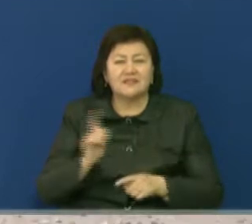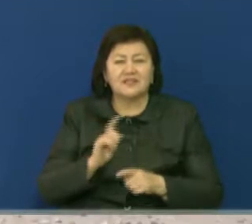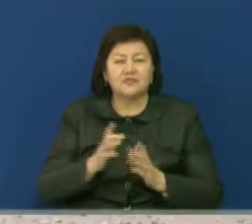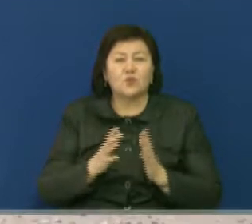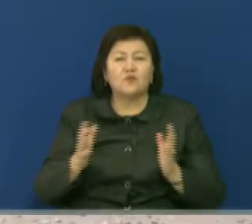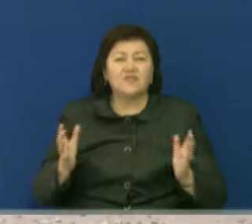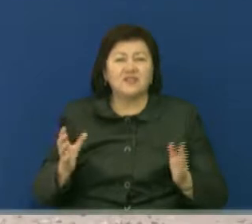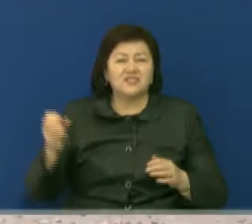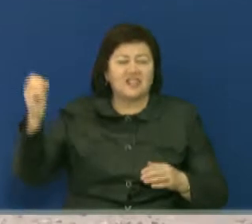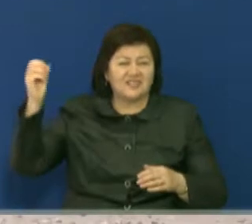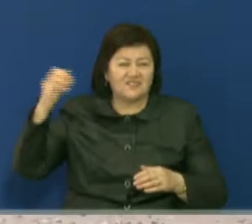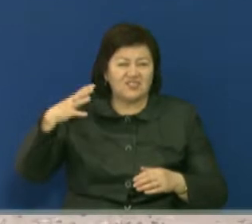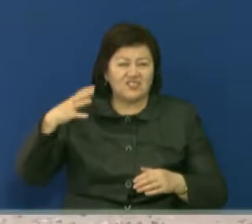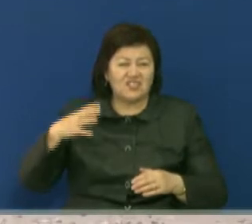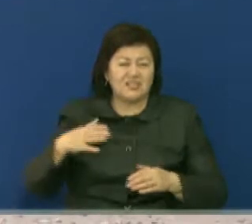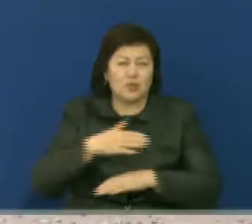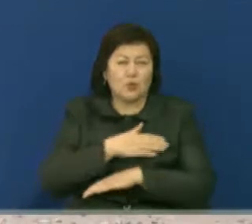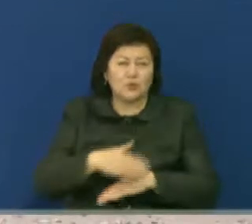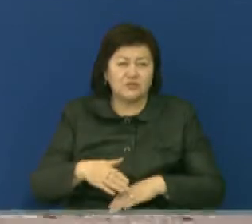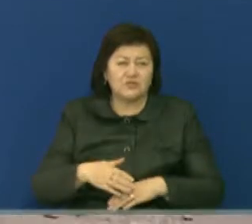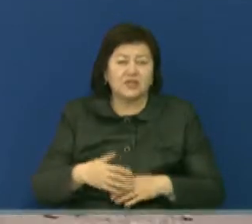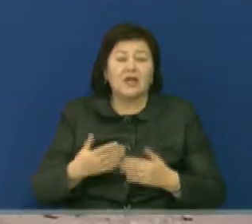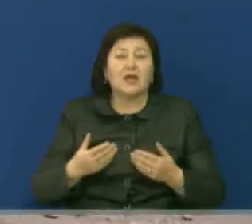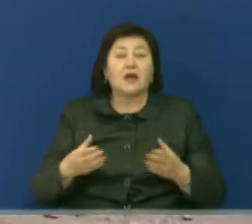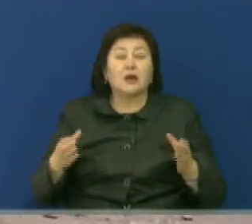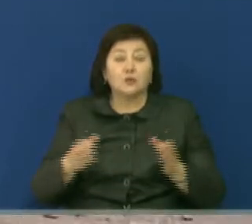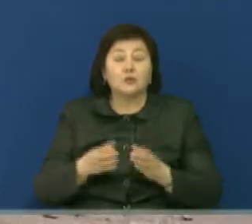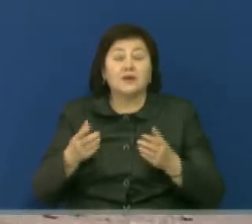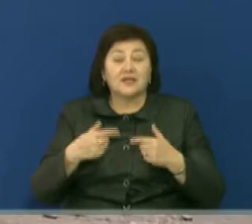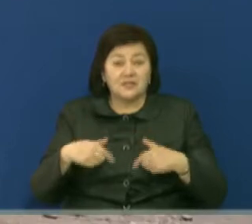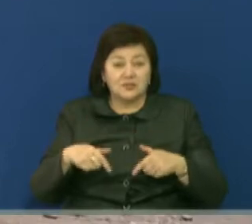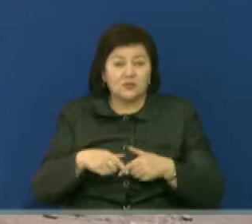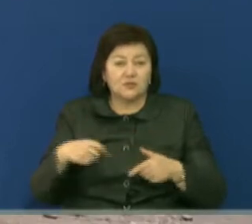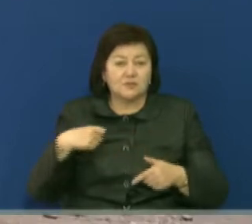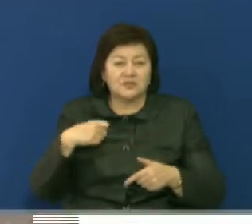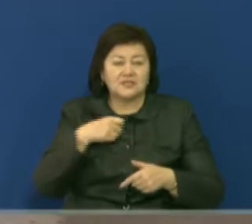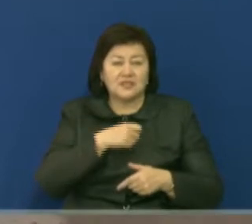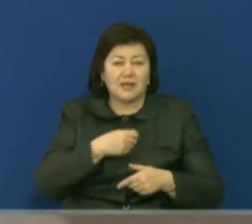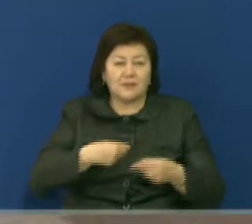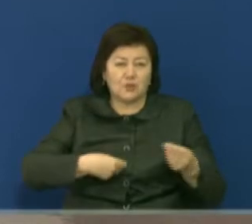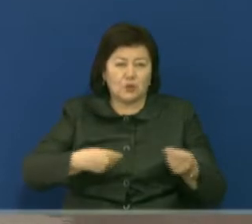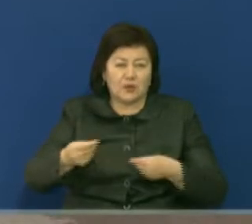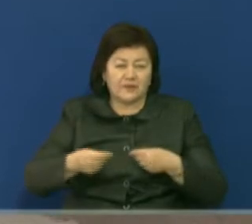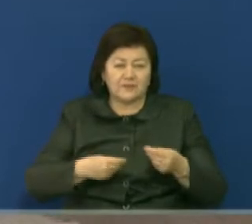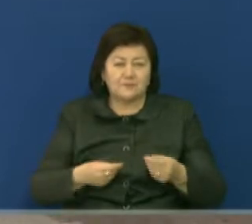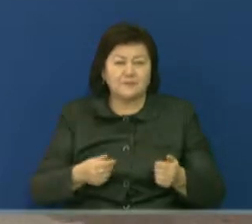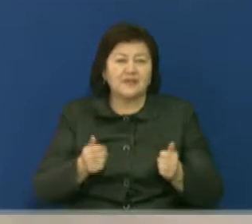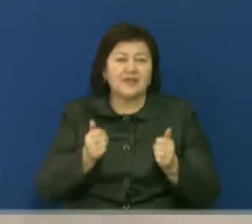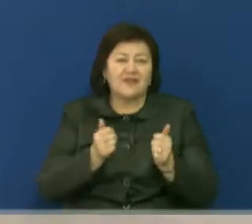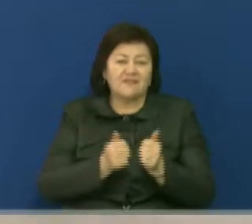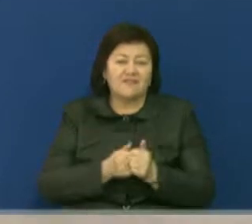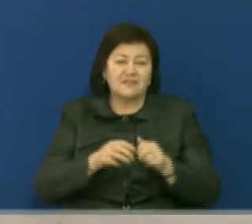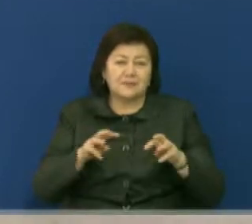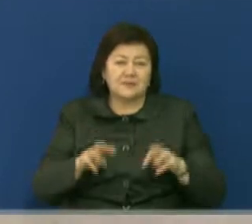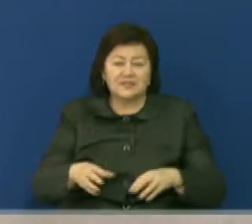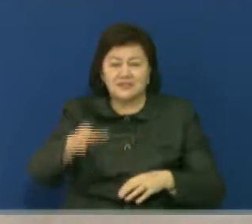ресурсов. Рабочая группа создана, я сам ее возглавляю. Комплексно будем решать. Вице-министр образования и науки